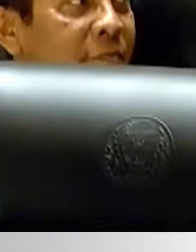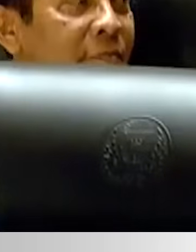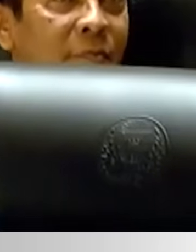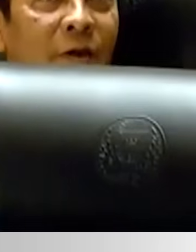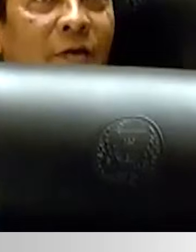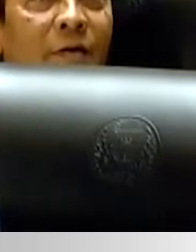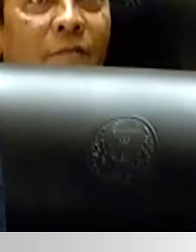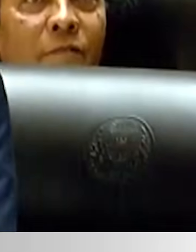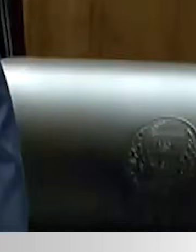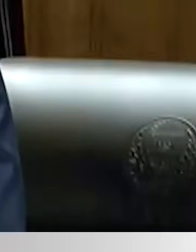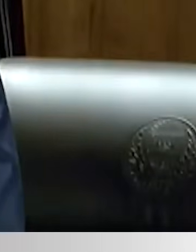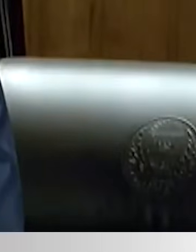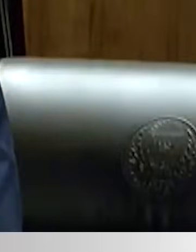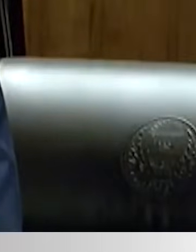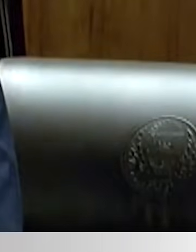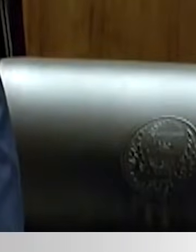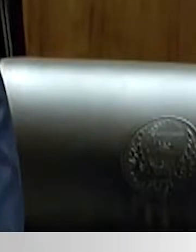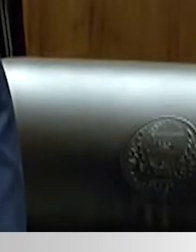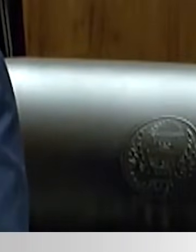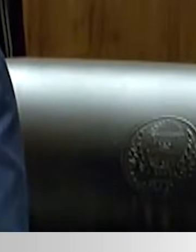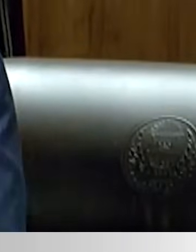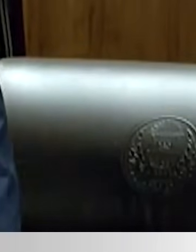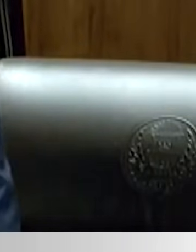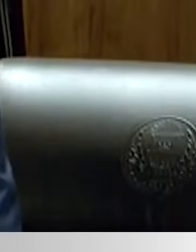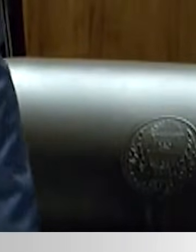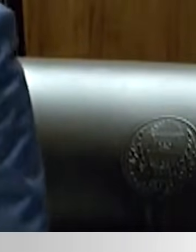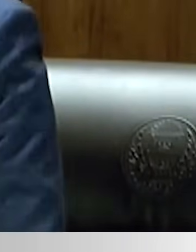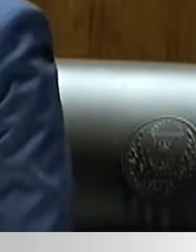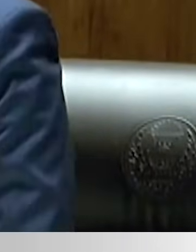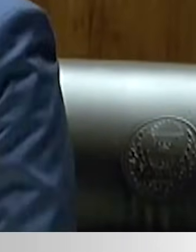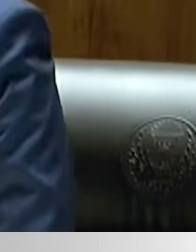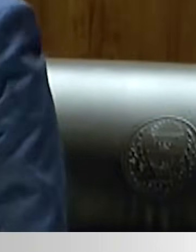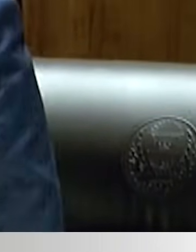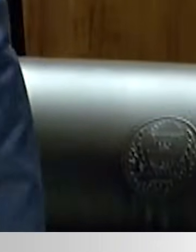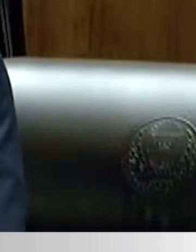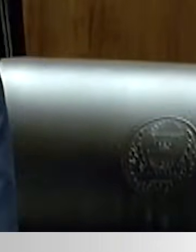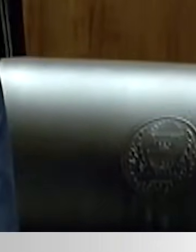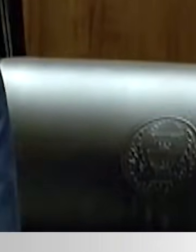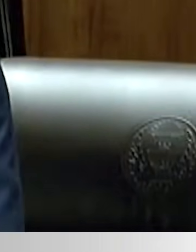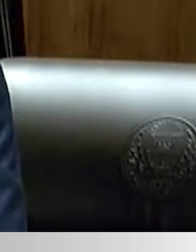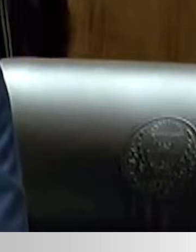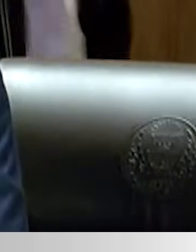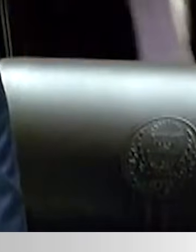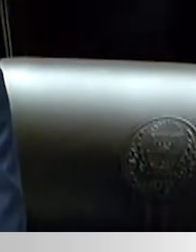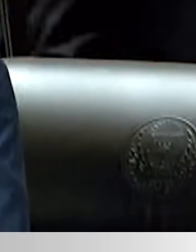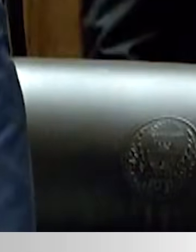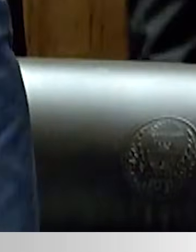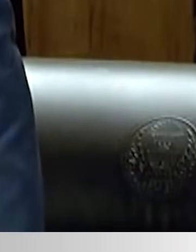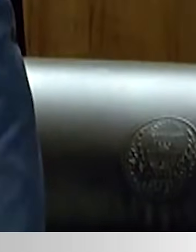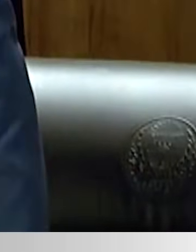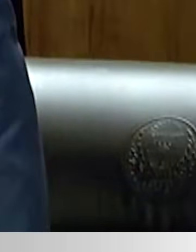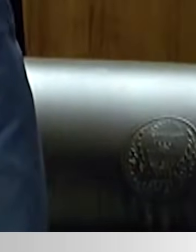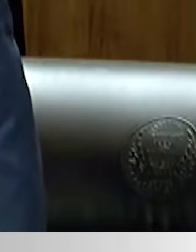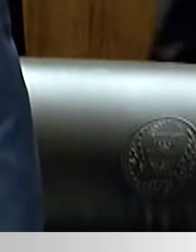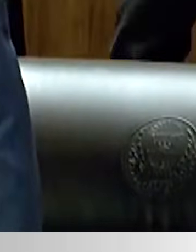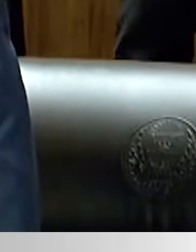ะนี้ประเทศเผชิญวิกฤตสิ่งแวดล้อมแต่งบรายจ่ายปี2567จัดงบยุทธศาสตร์สิ่งแวดล้อมน้อยที่สุดกว่าทุกยุทธศาสตร์มีงบสิ่งแวด